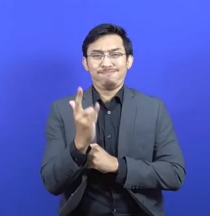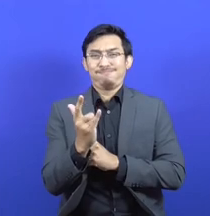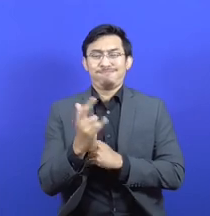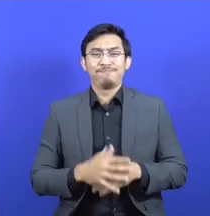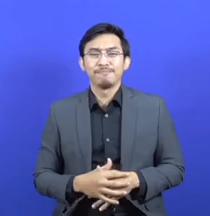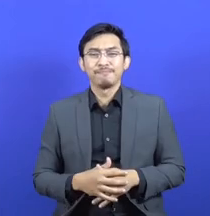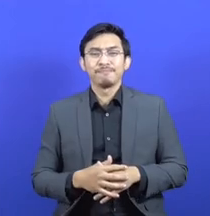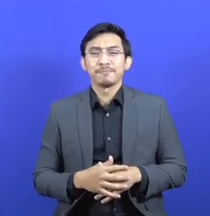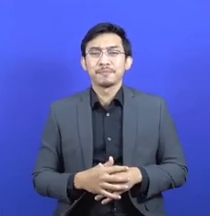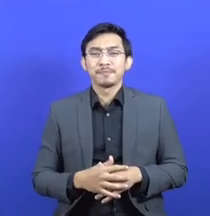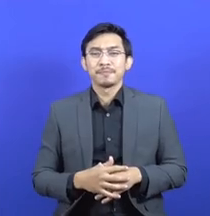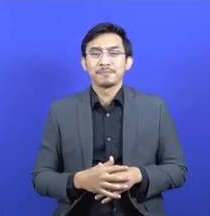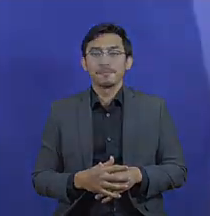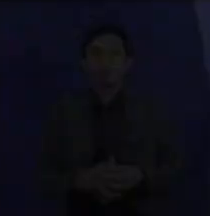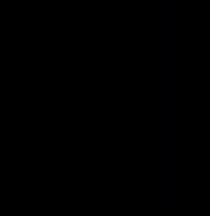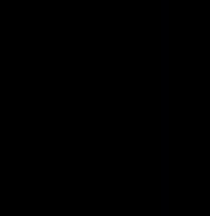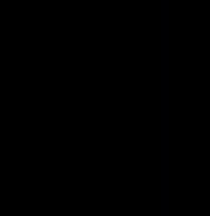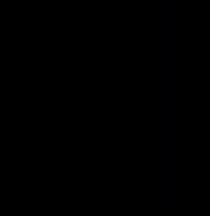dibayar tanpa terkecuali.